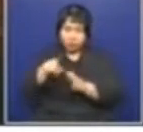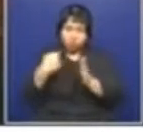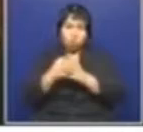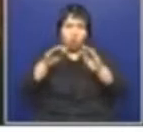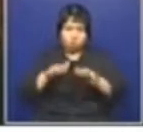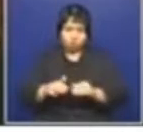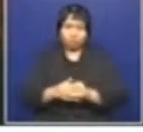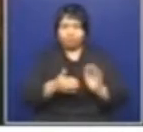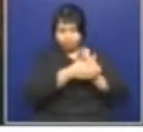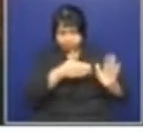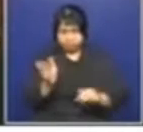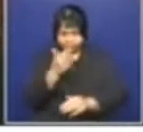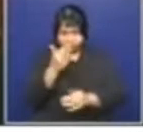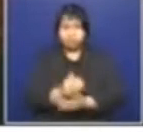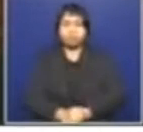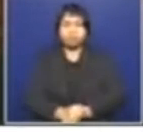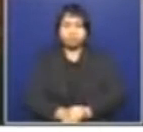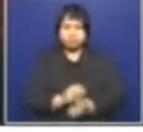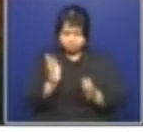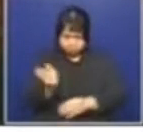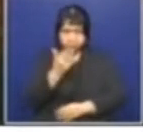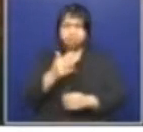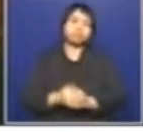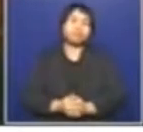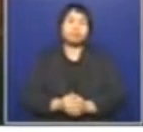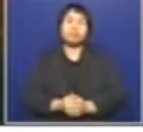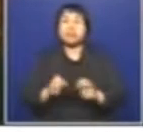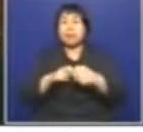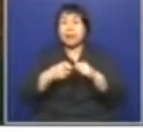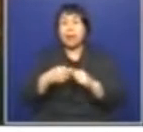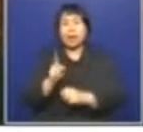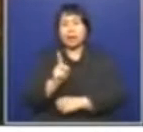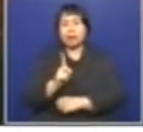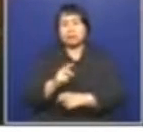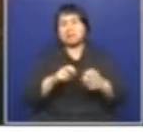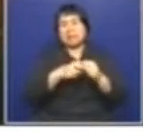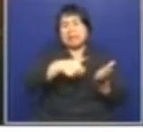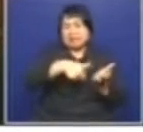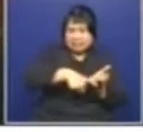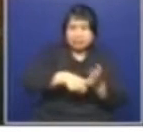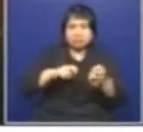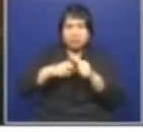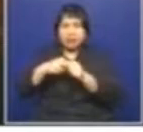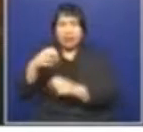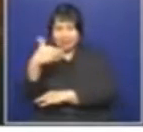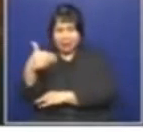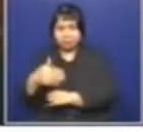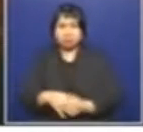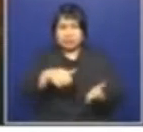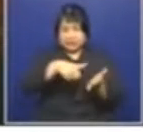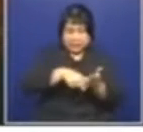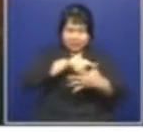ปต์ต่อไปเลยไล่ต่อไปเลยครับวิกฤตนี่วิกฤตชาตินี่เขาอธิบายไว้เสร็จนี่5ประเภทเดี๋ยวผมจะล